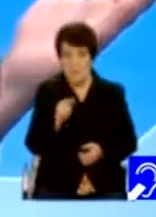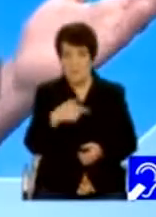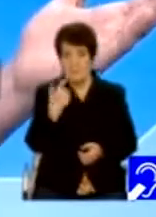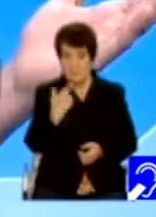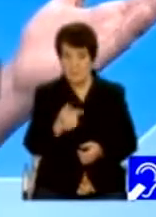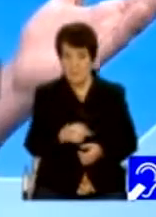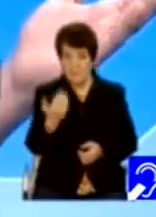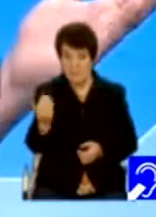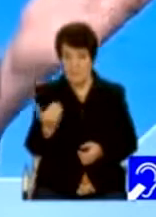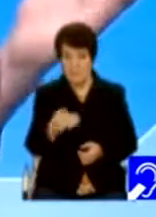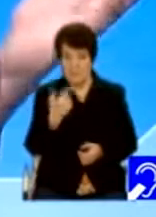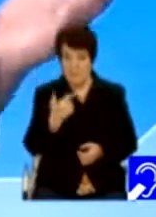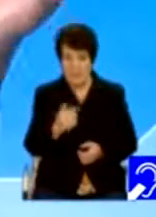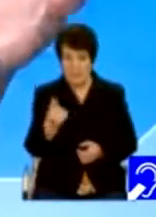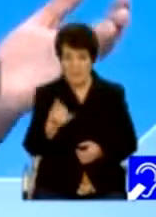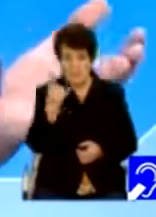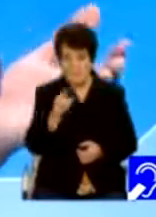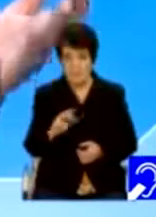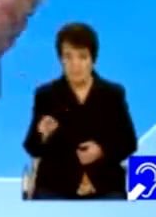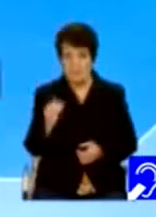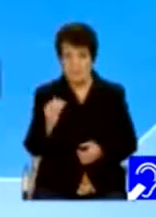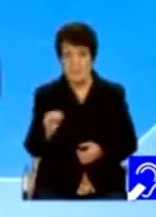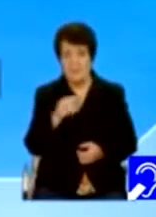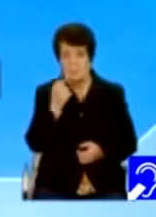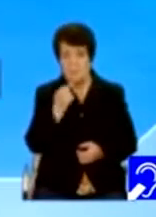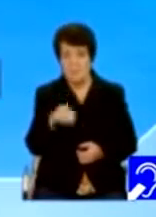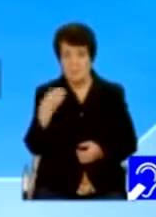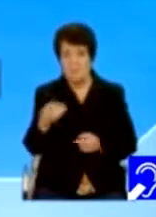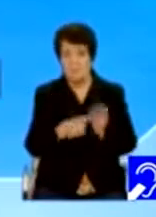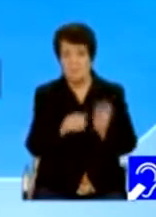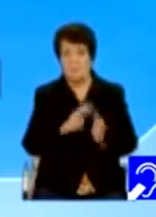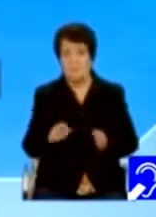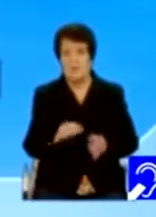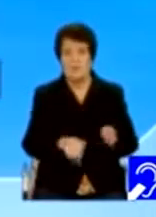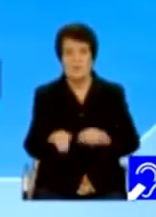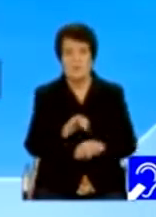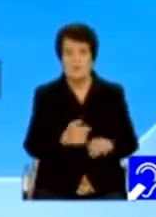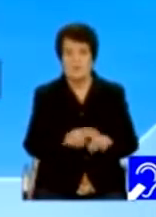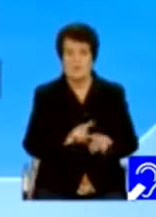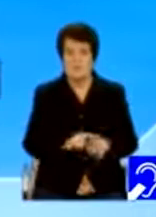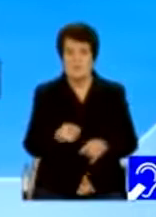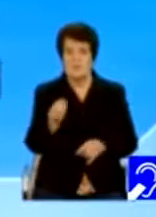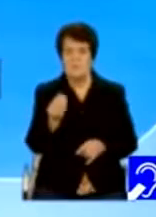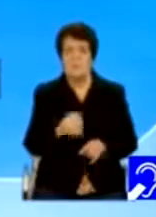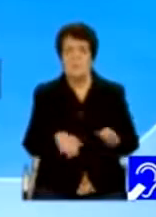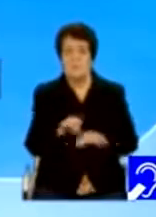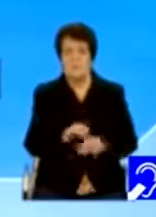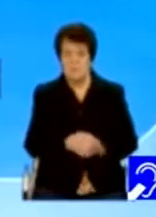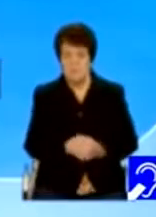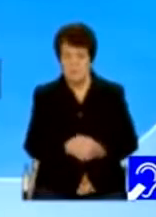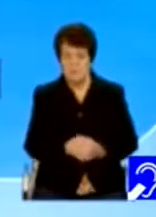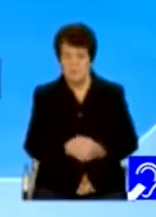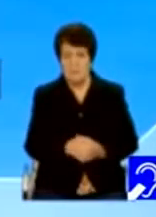luăm declarația de a primului ministru Filat, spune că ne-au dat europenii 6 miliarde jumătate. Unde sunt banii ăștia? Nici în drumuri, nici în fabrici, nici în